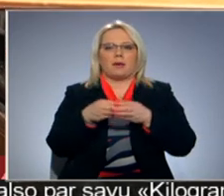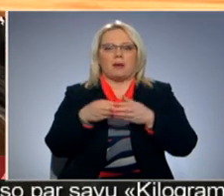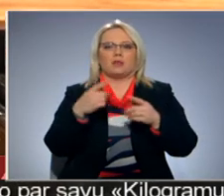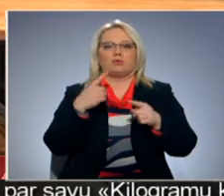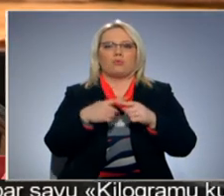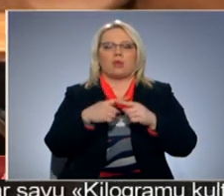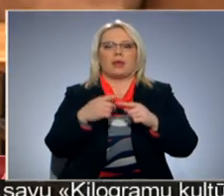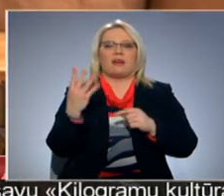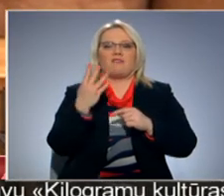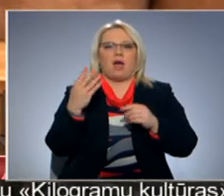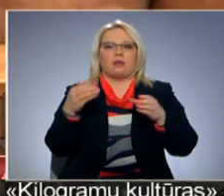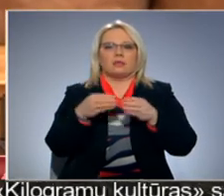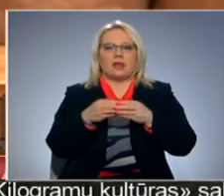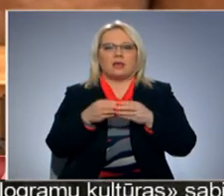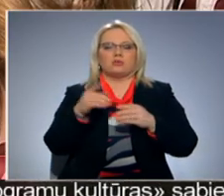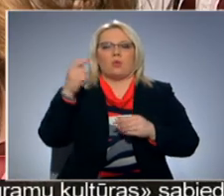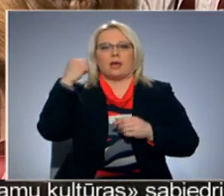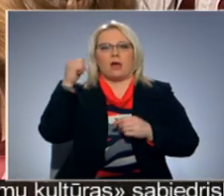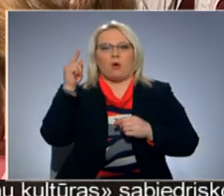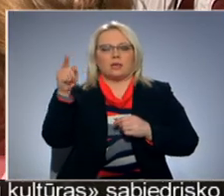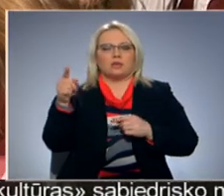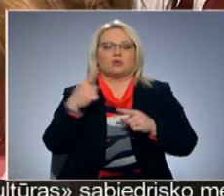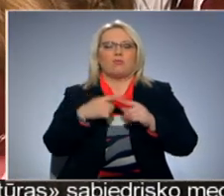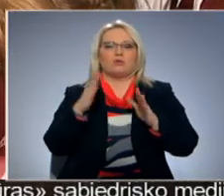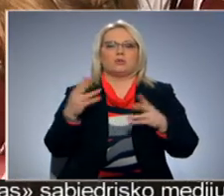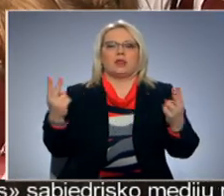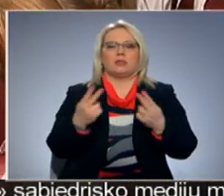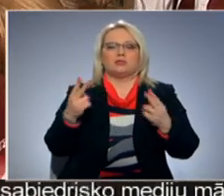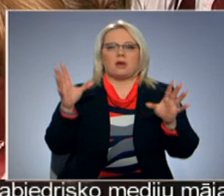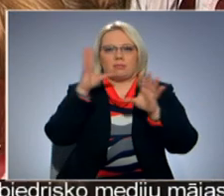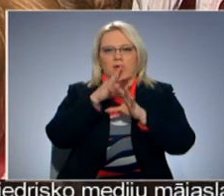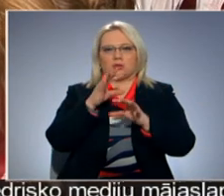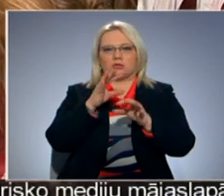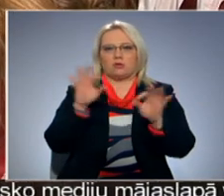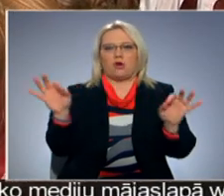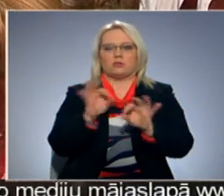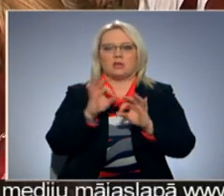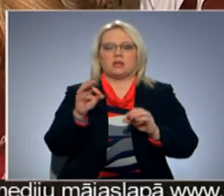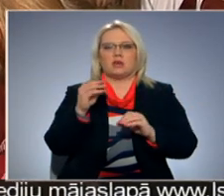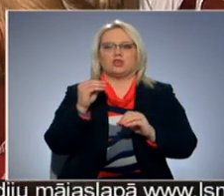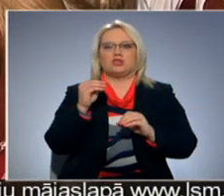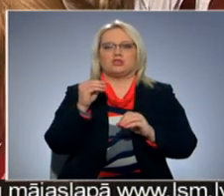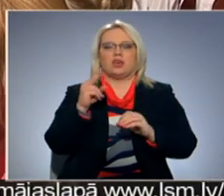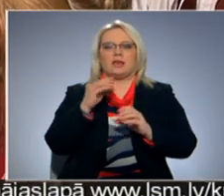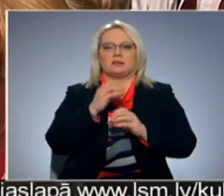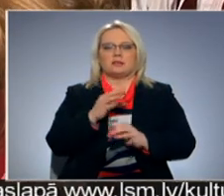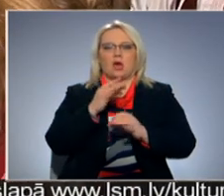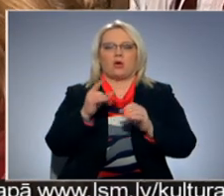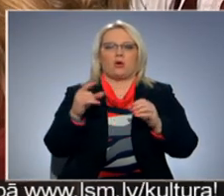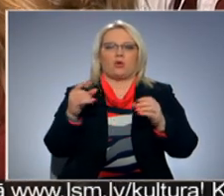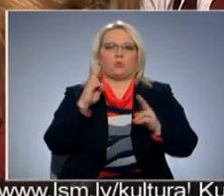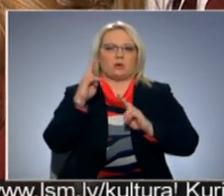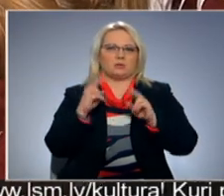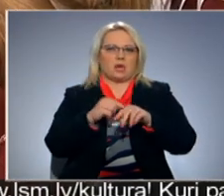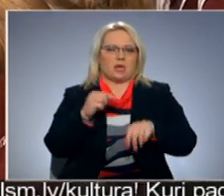tīgu kvartets bigb no tartu igaunijā būs arī tradicionālais nakts koncerts džeza noskaņās aiga vņa artūsdiņš